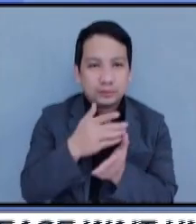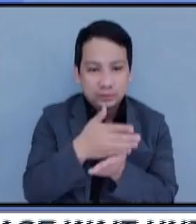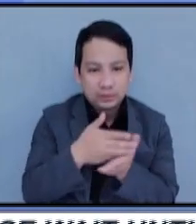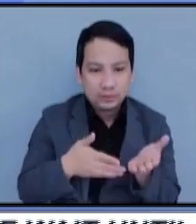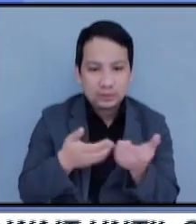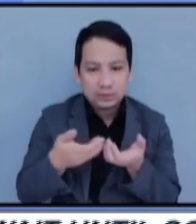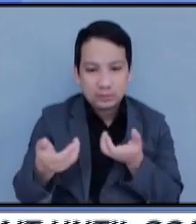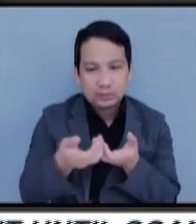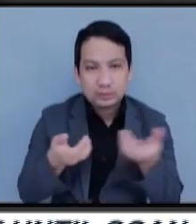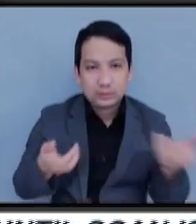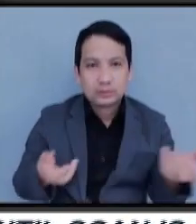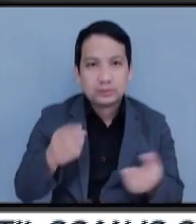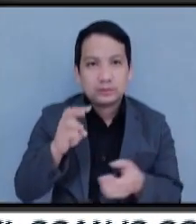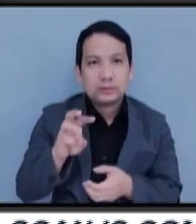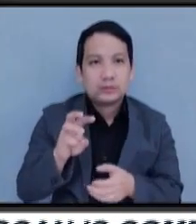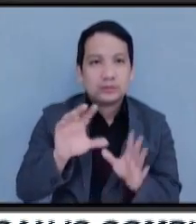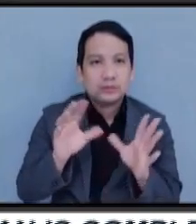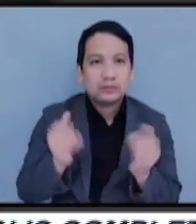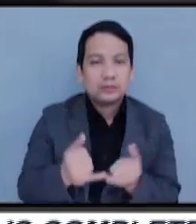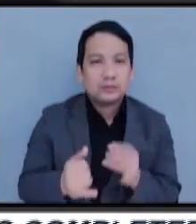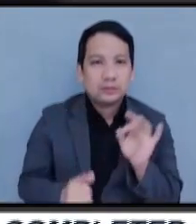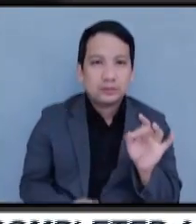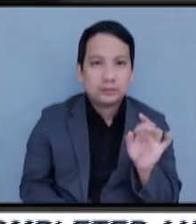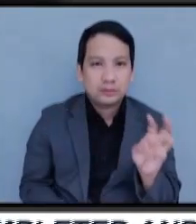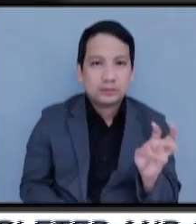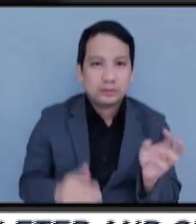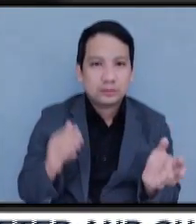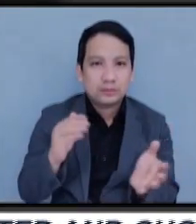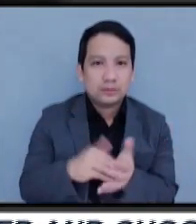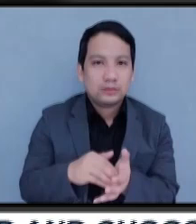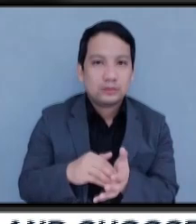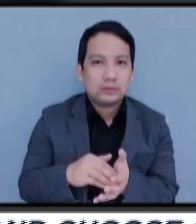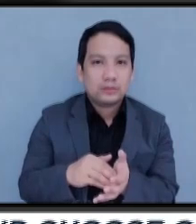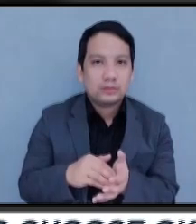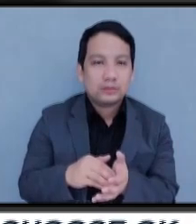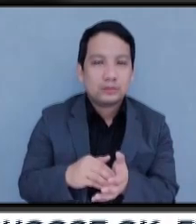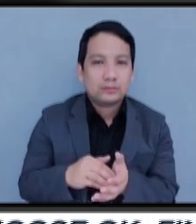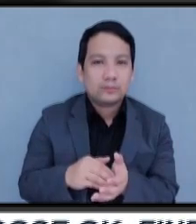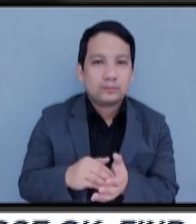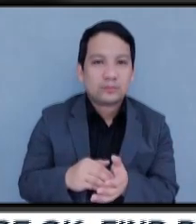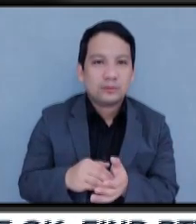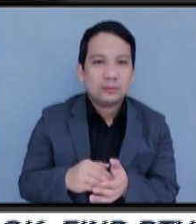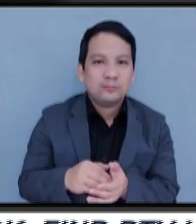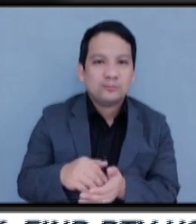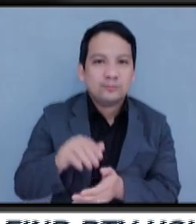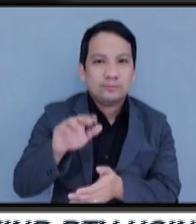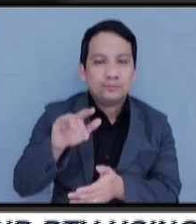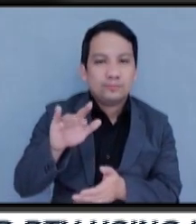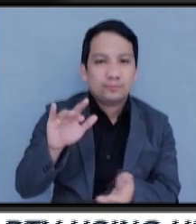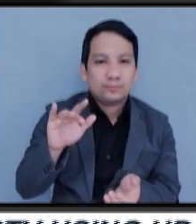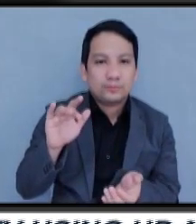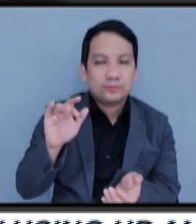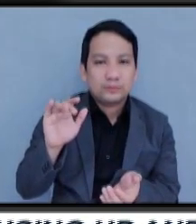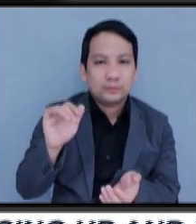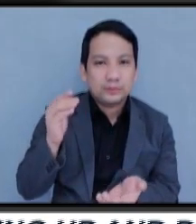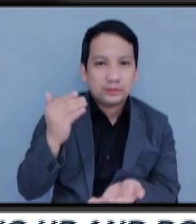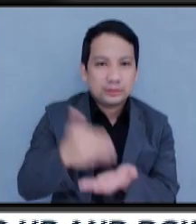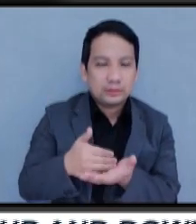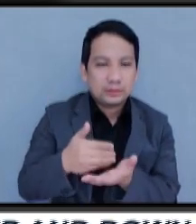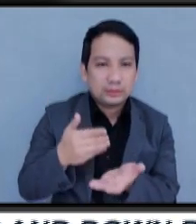lugar mula sa mahigit 86,000 rehistradong botante mahigit sa 25,000 lang ang bumoto sa plebisito